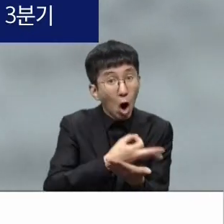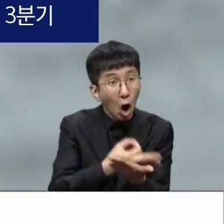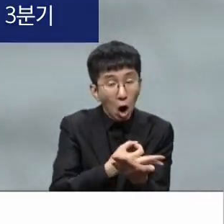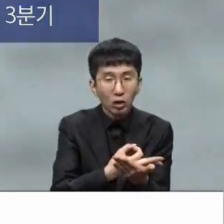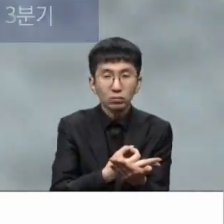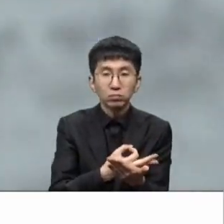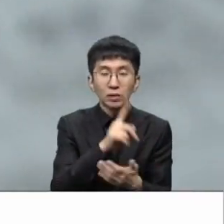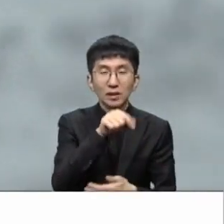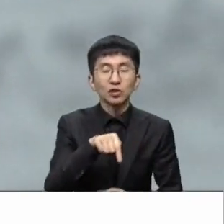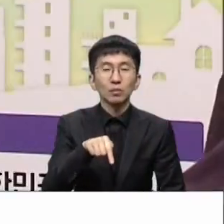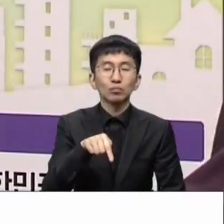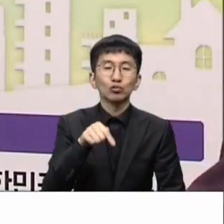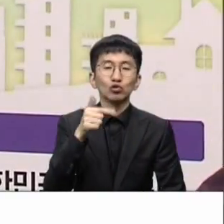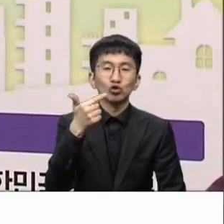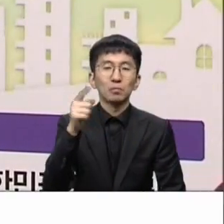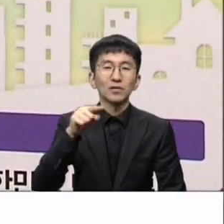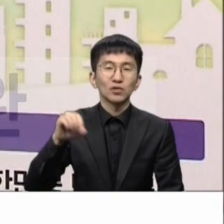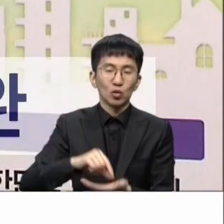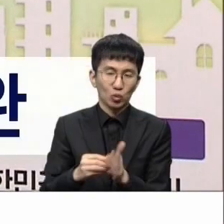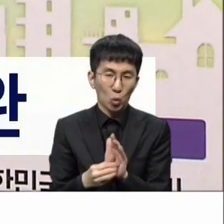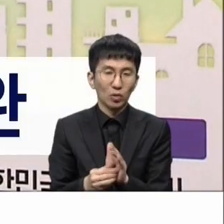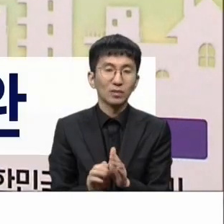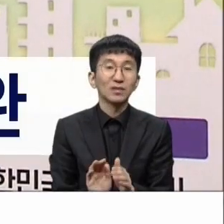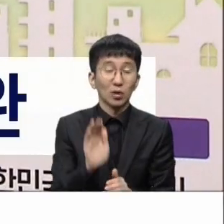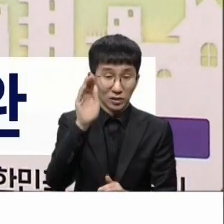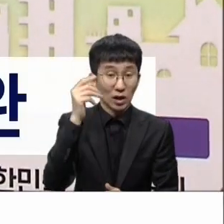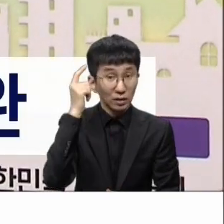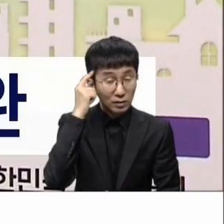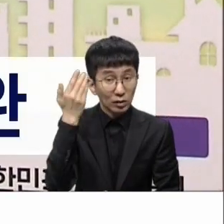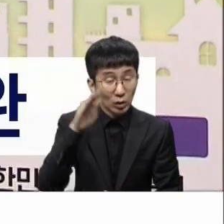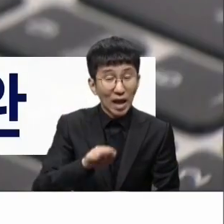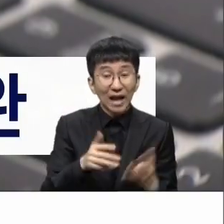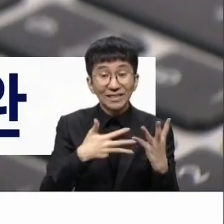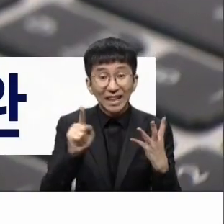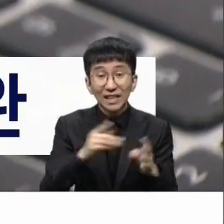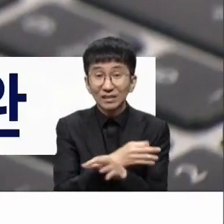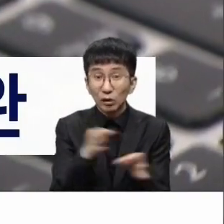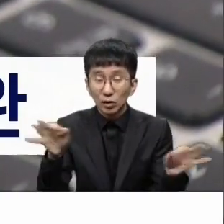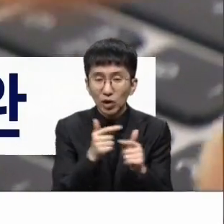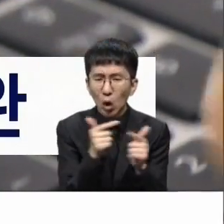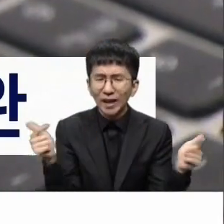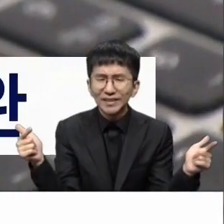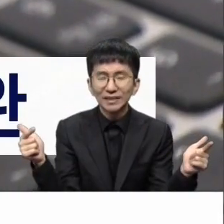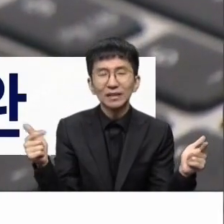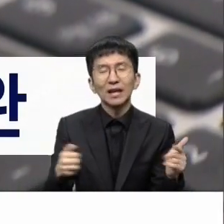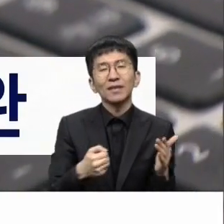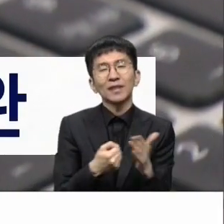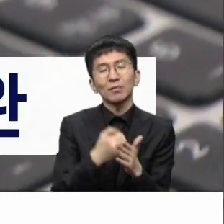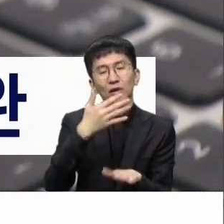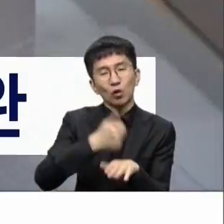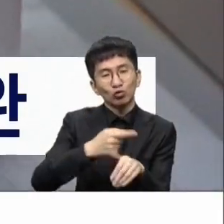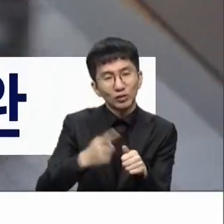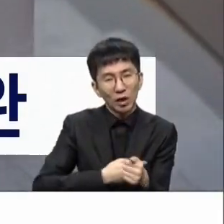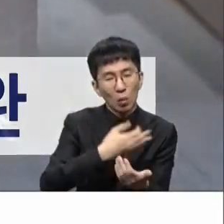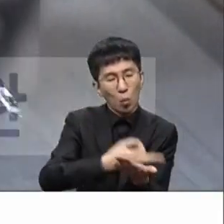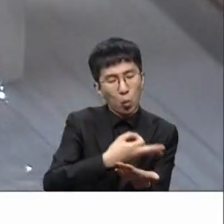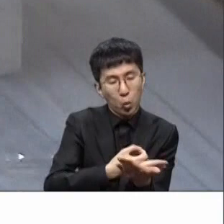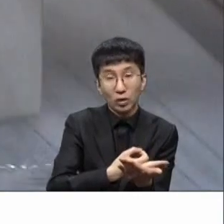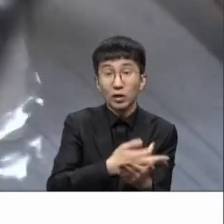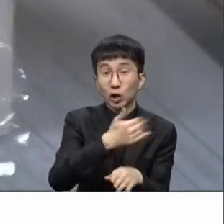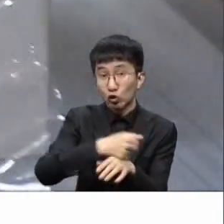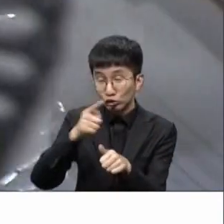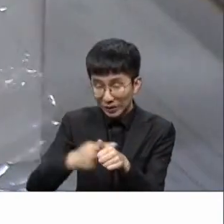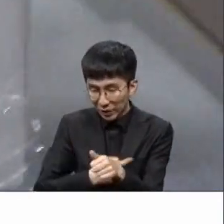근로소득과 사업소득은 줄었지만 4차 추경을 통한 재난지원금 등 공적 이전 소득이 30% 가까이 증가한